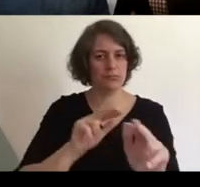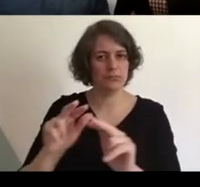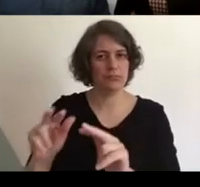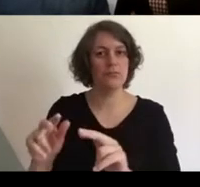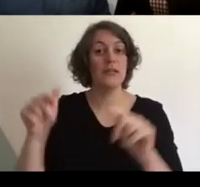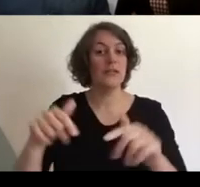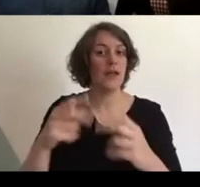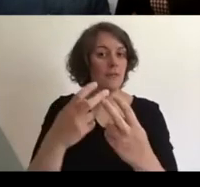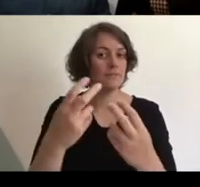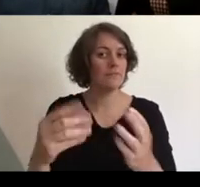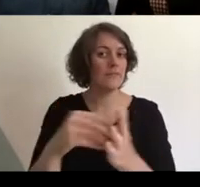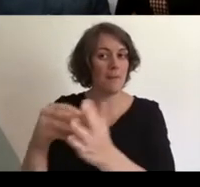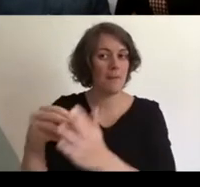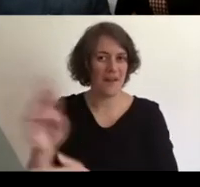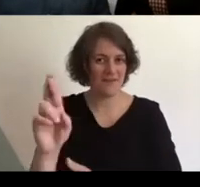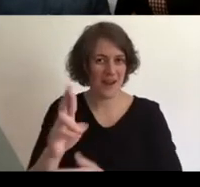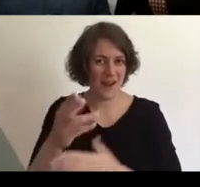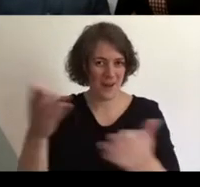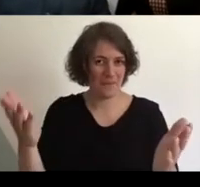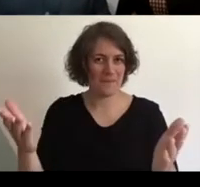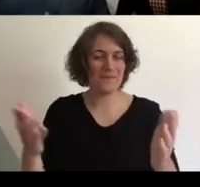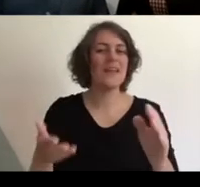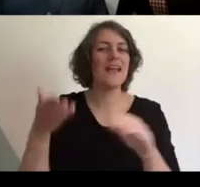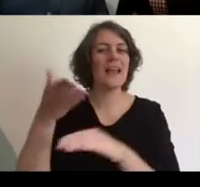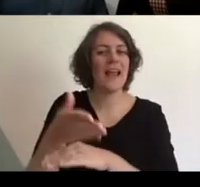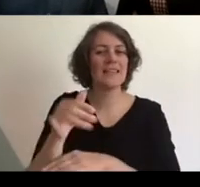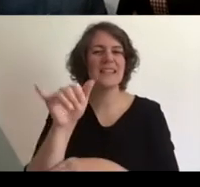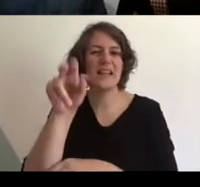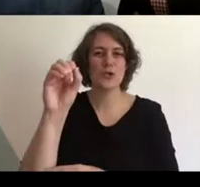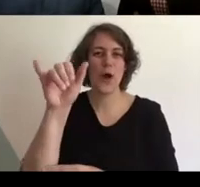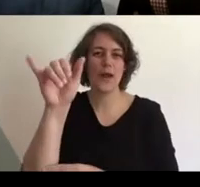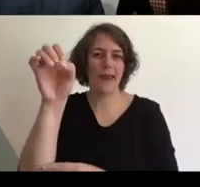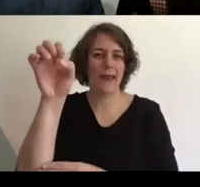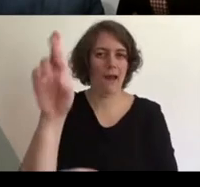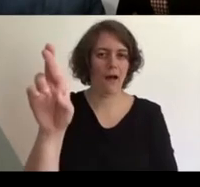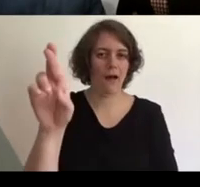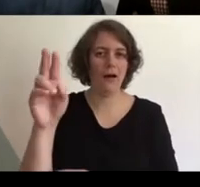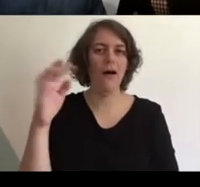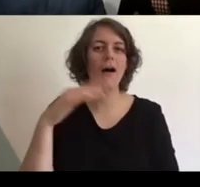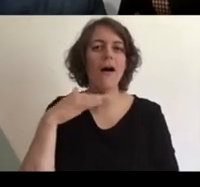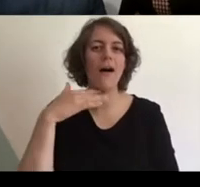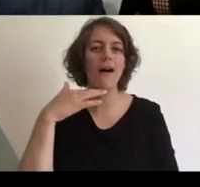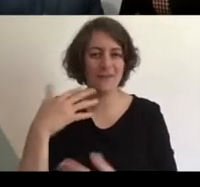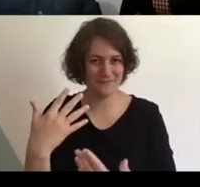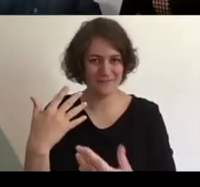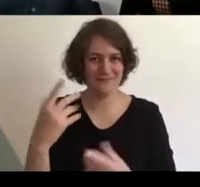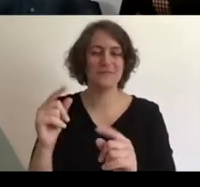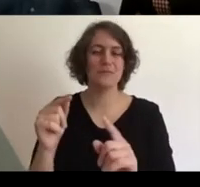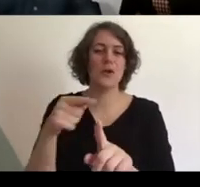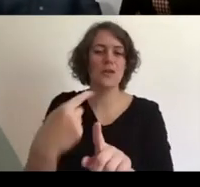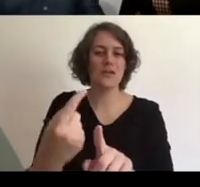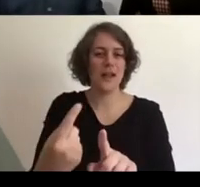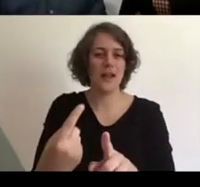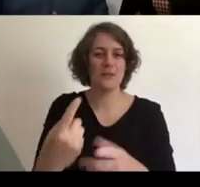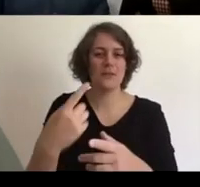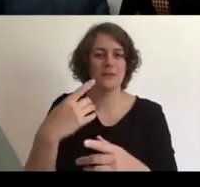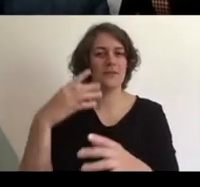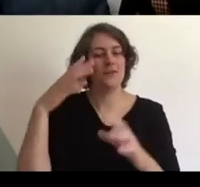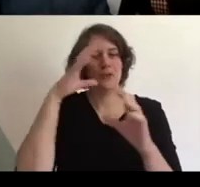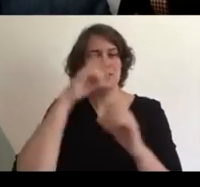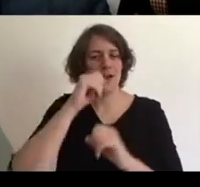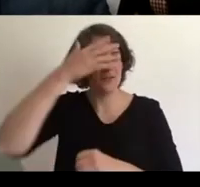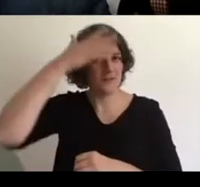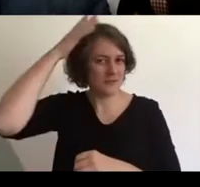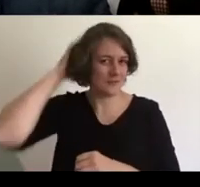Zum einen unsere Gästin, will ich mal sagen, Sibel Soyer. Sie ist vom Weiterbildungsträger Arbeit und Leben